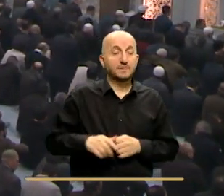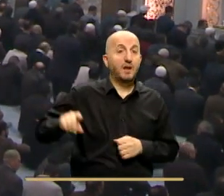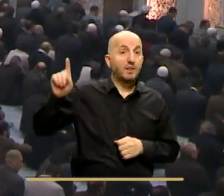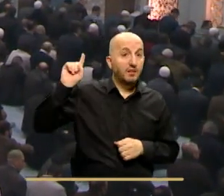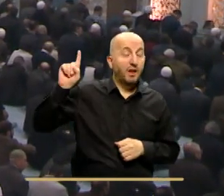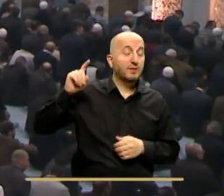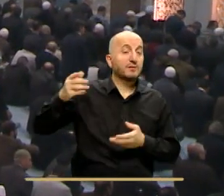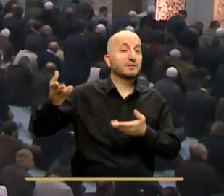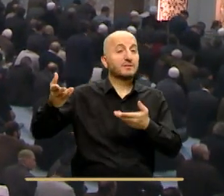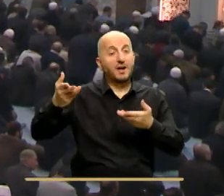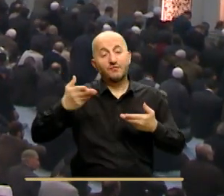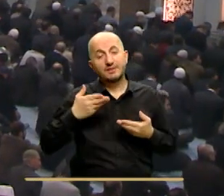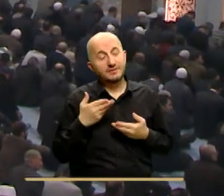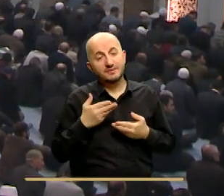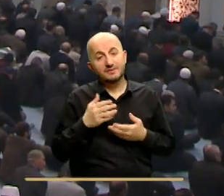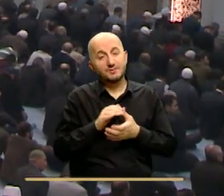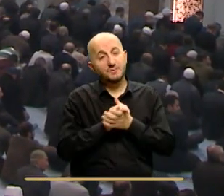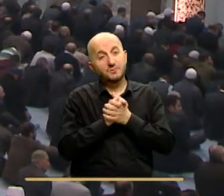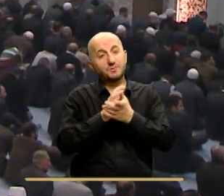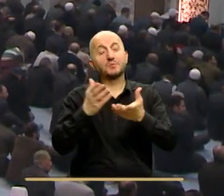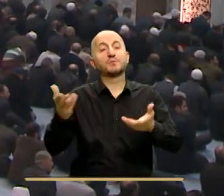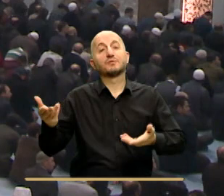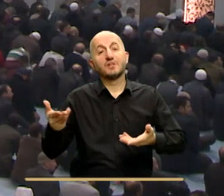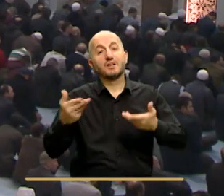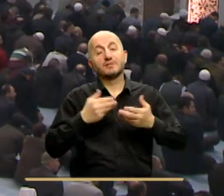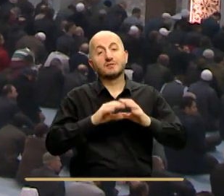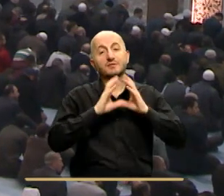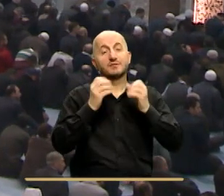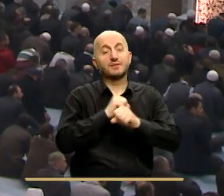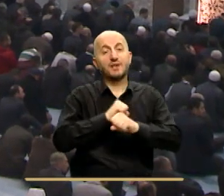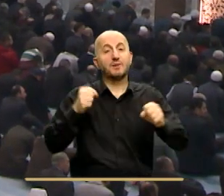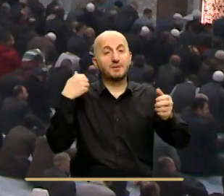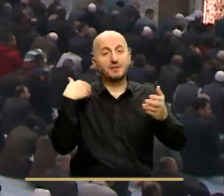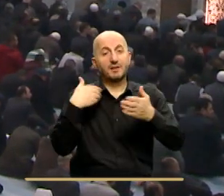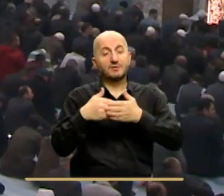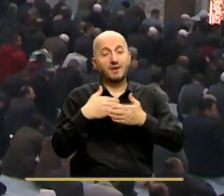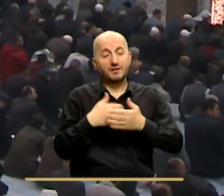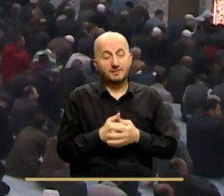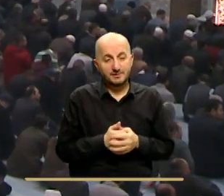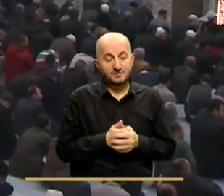Allah'ın çağrısının, kutlu çağrısının kıyamete kadar işte